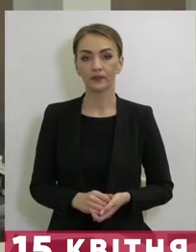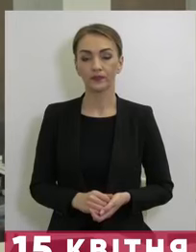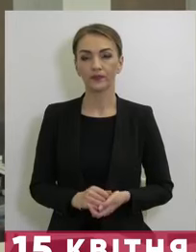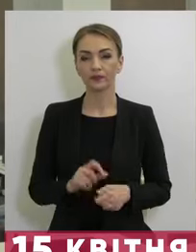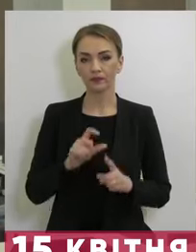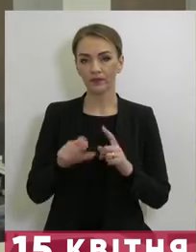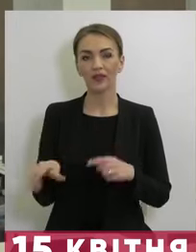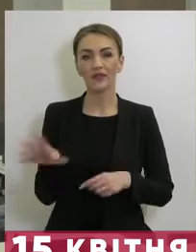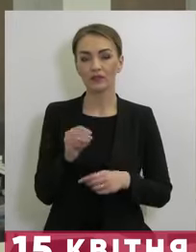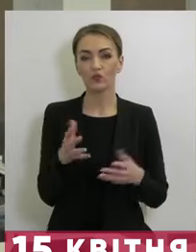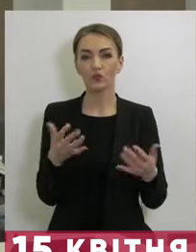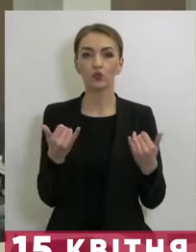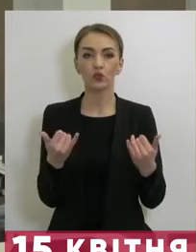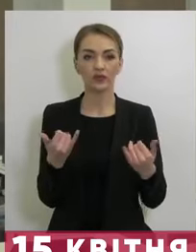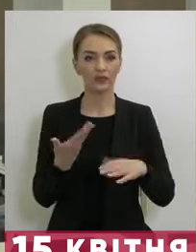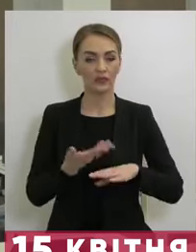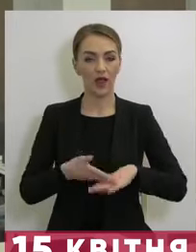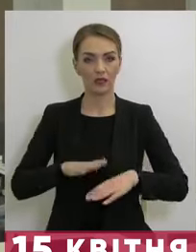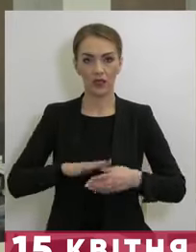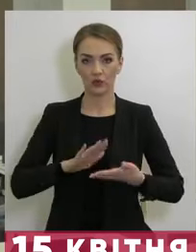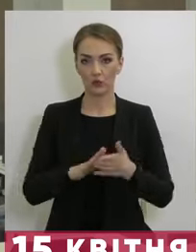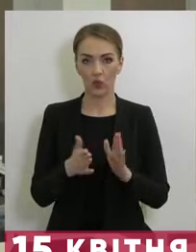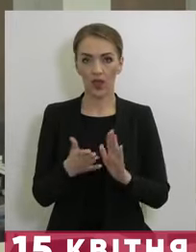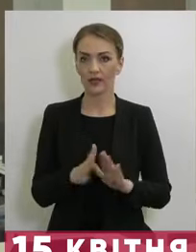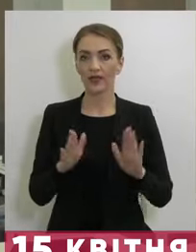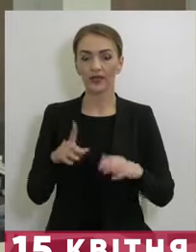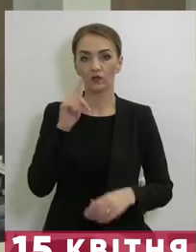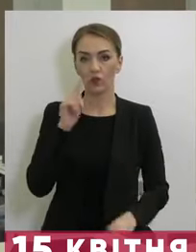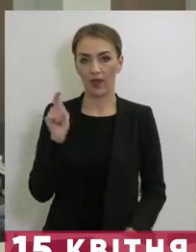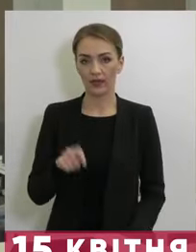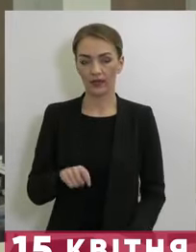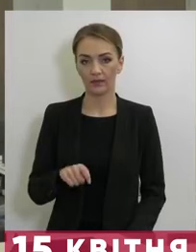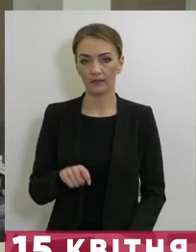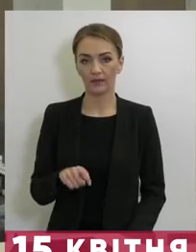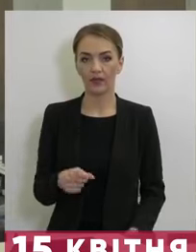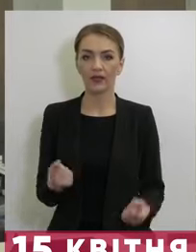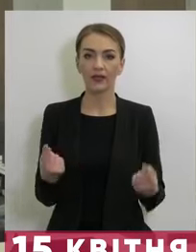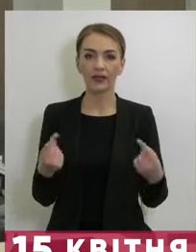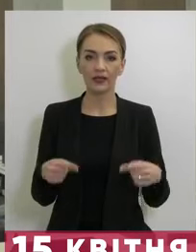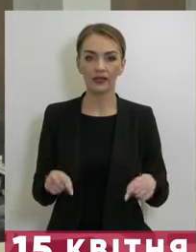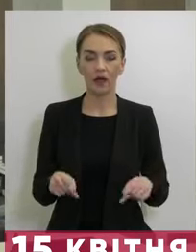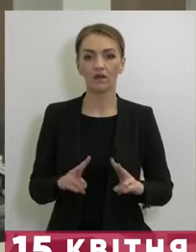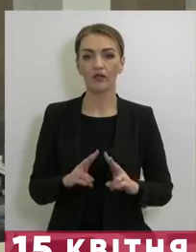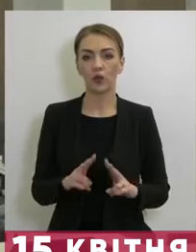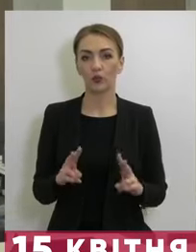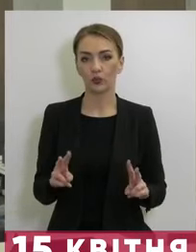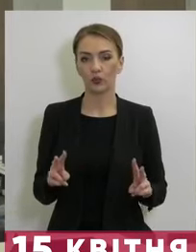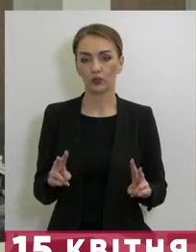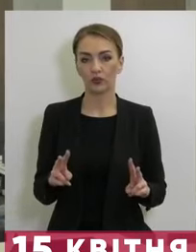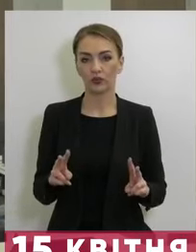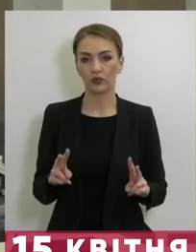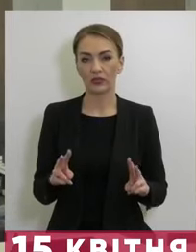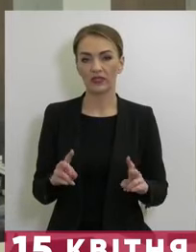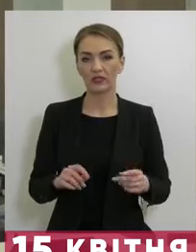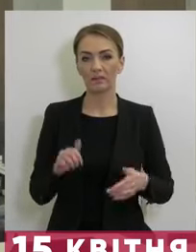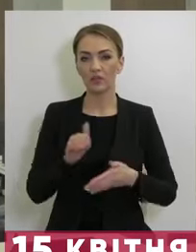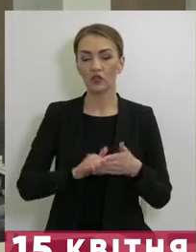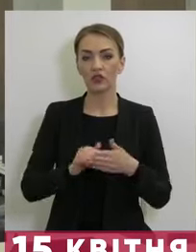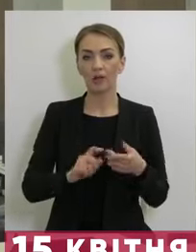Всім зрозуміло, сьогодні складна ситуація не тільки в Україні. Криза, яку спричинила